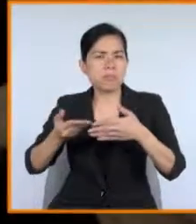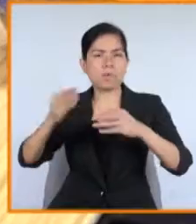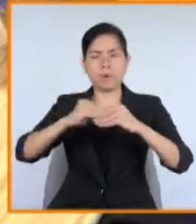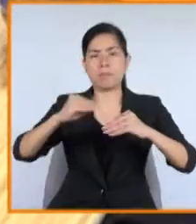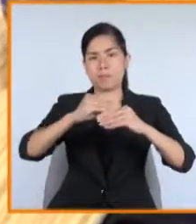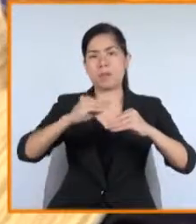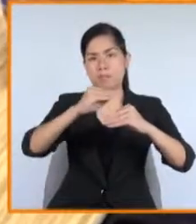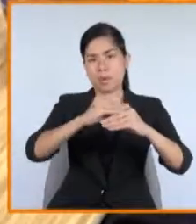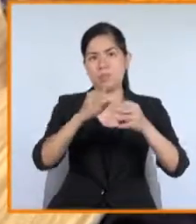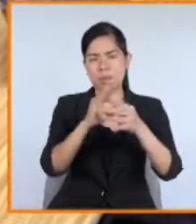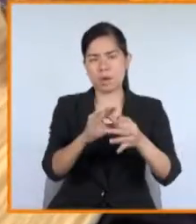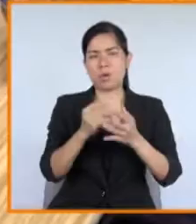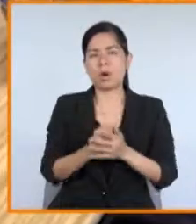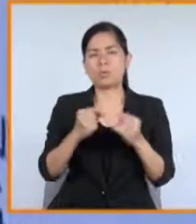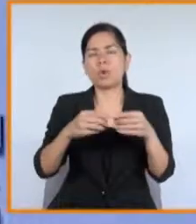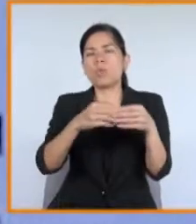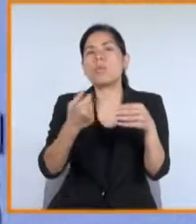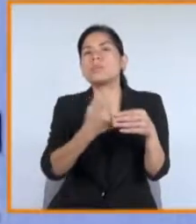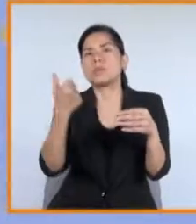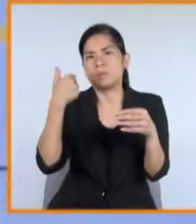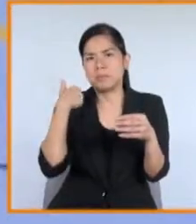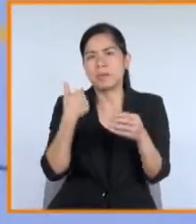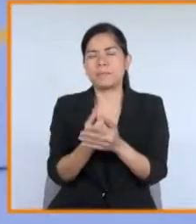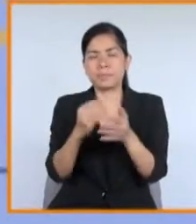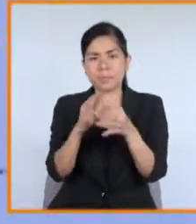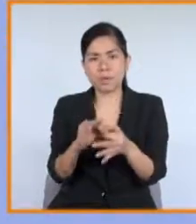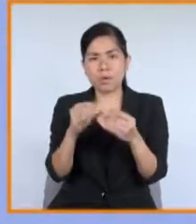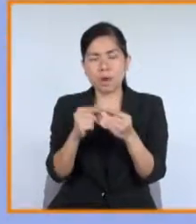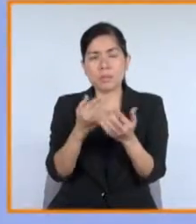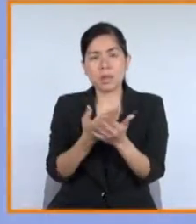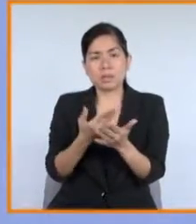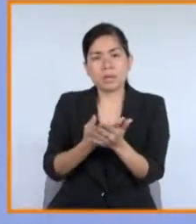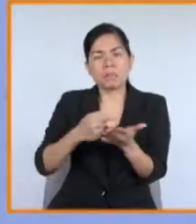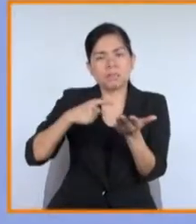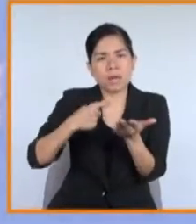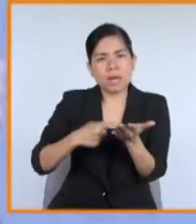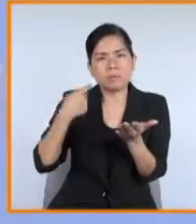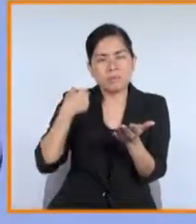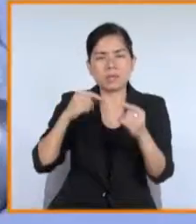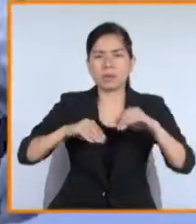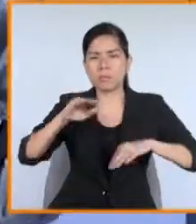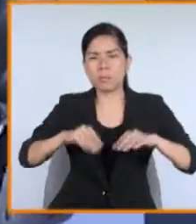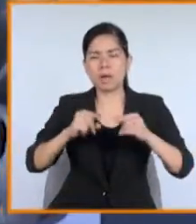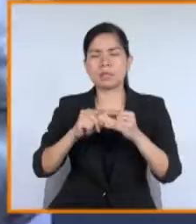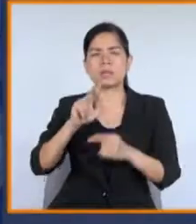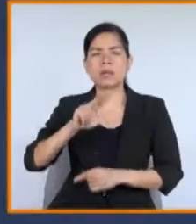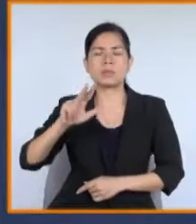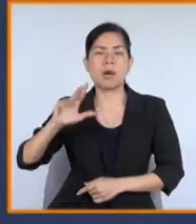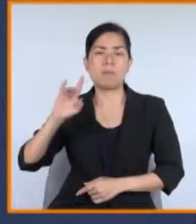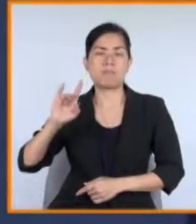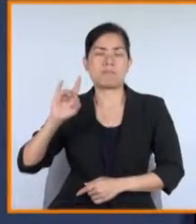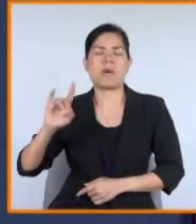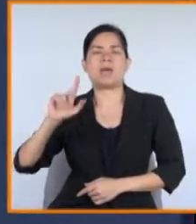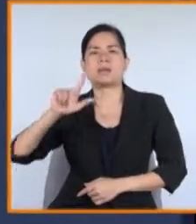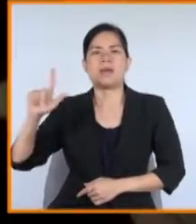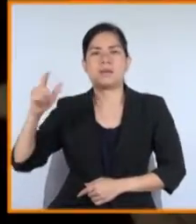ของอุตสาหกรรมประกันภัยสอดคล้องกับเบี้ยประกันภัยรับรวมในช่วง6เดือนแรกของปีอยู่ที่338ล้านบาทขย